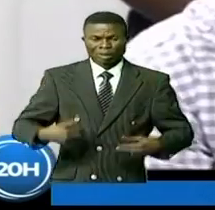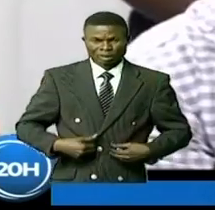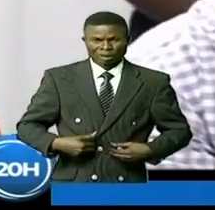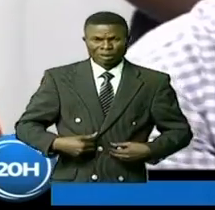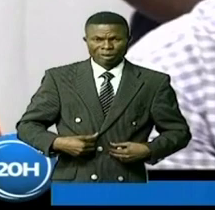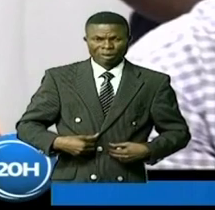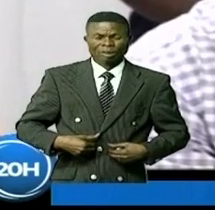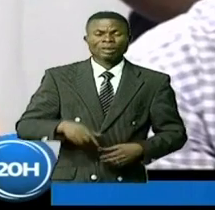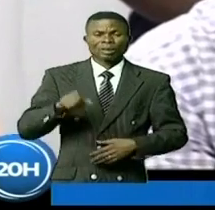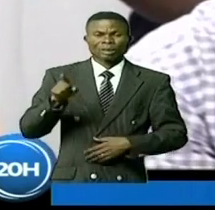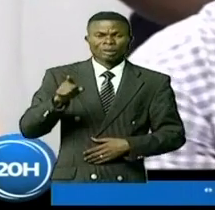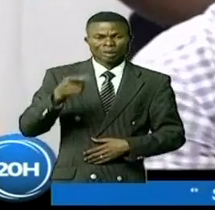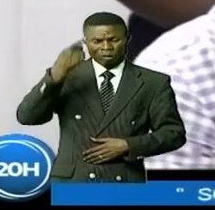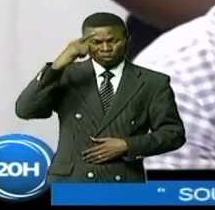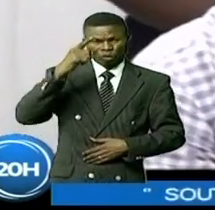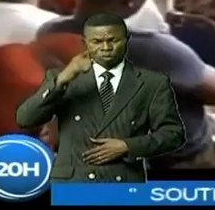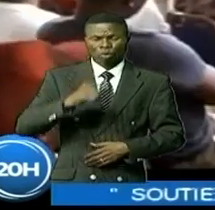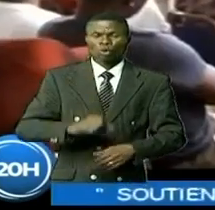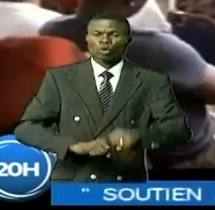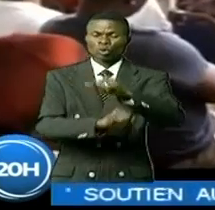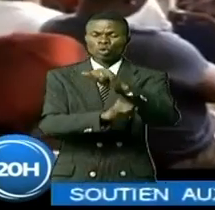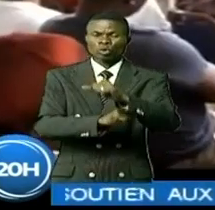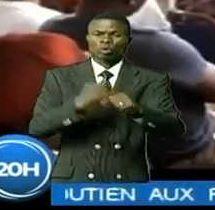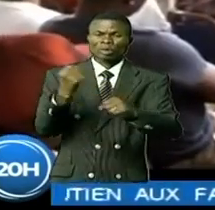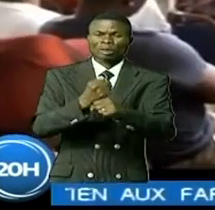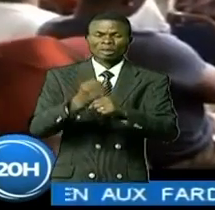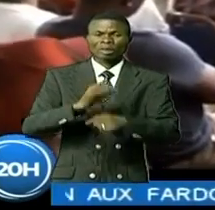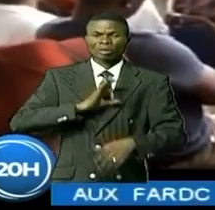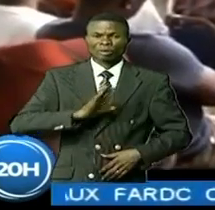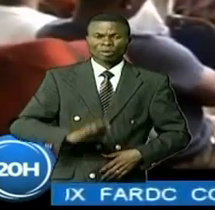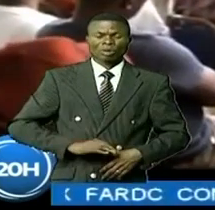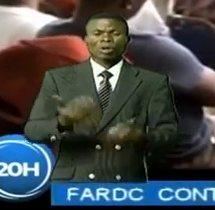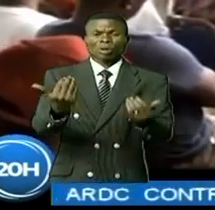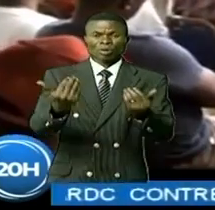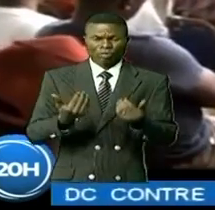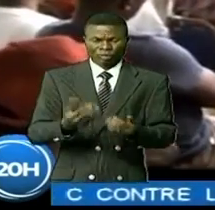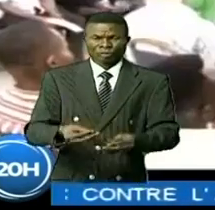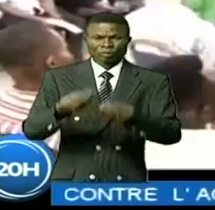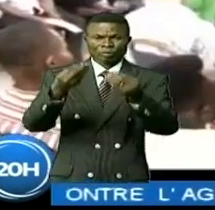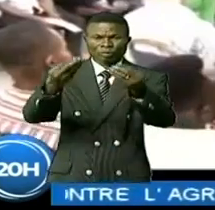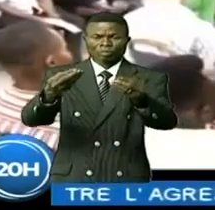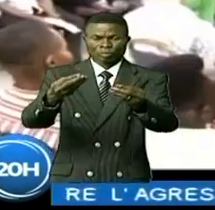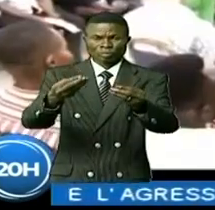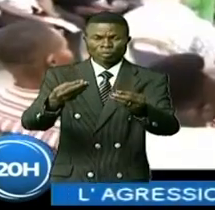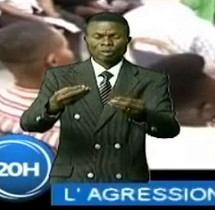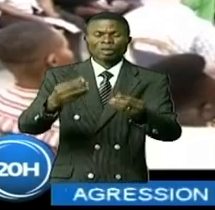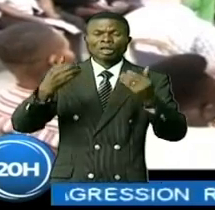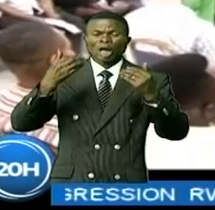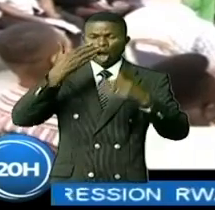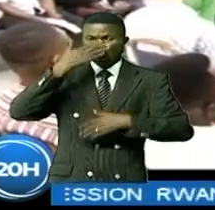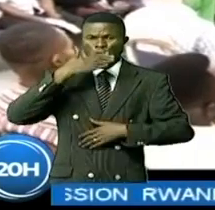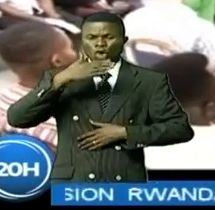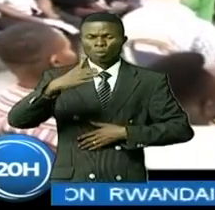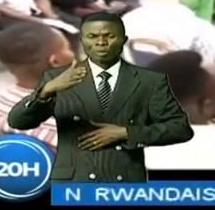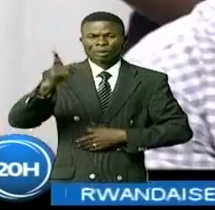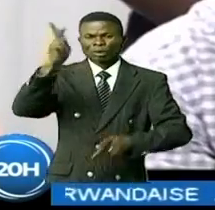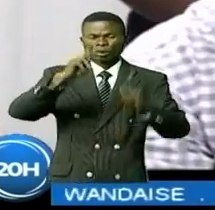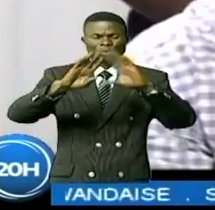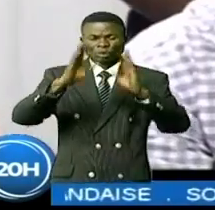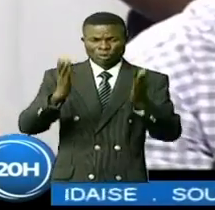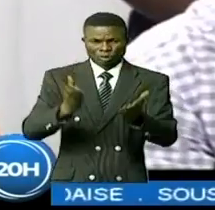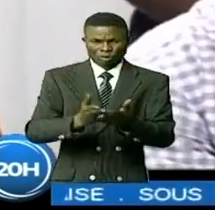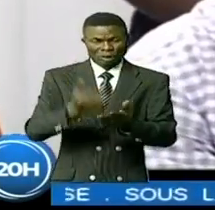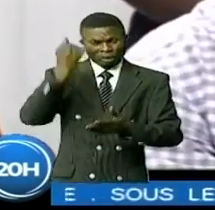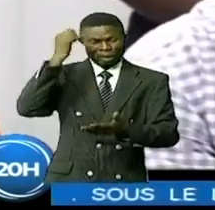Joël Mundadi pour appuyer les efforts du chef de l'État dans sa volonté d'offrir la couverture santé universelle à la population. C'est dans